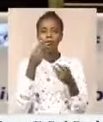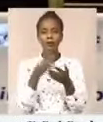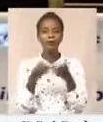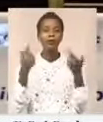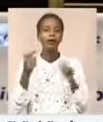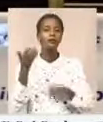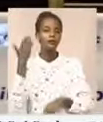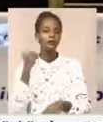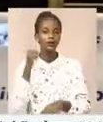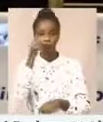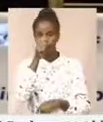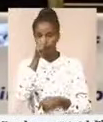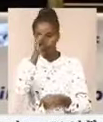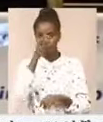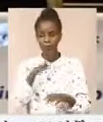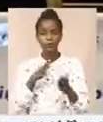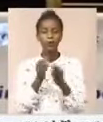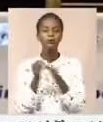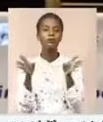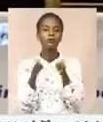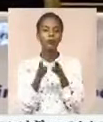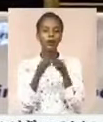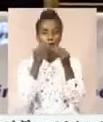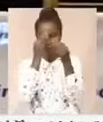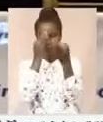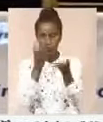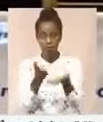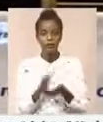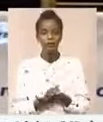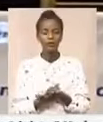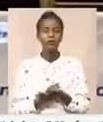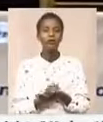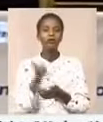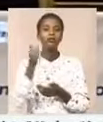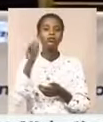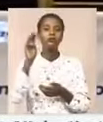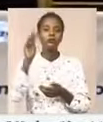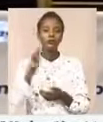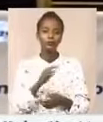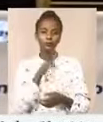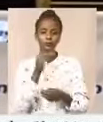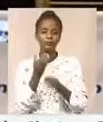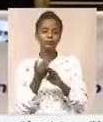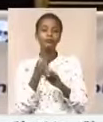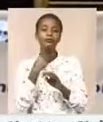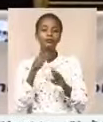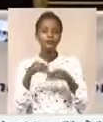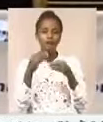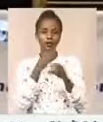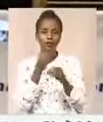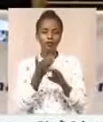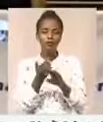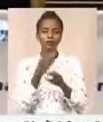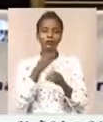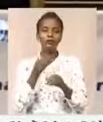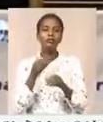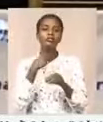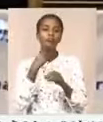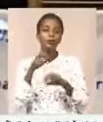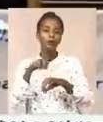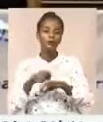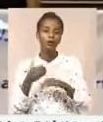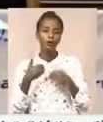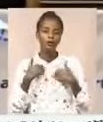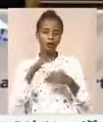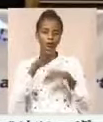እንደነበር የኢትዮጵያ ሰብዓዊ መብቶች ጉባኤ አስታወቀ። ኢሰመጉ በቅድመ ምርጫ በድምፅ መስጫ ዕለትና ድኅረ ምርጫ ወቅቶች ያለውን